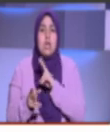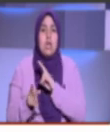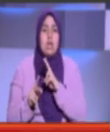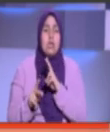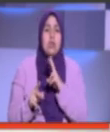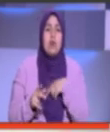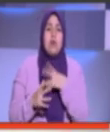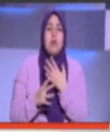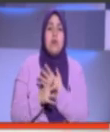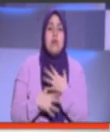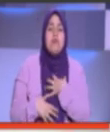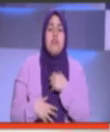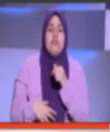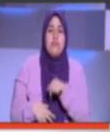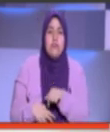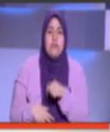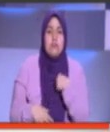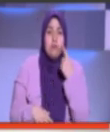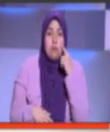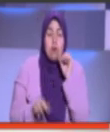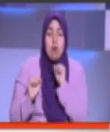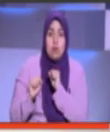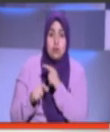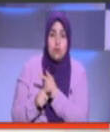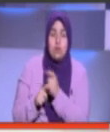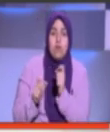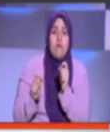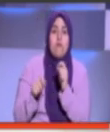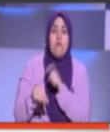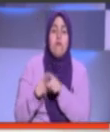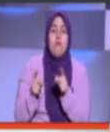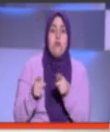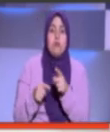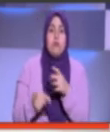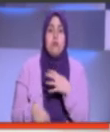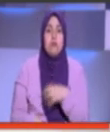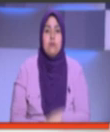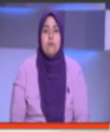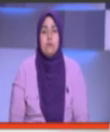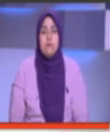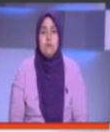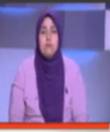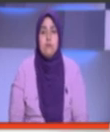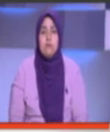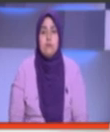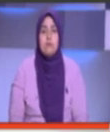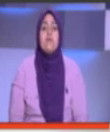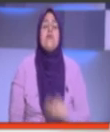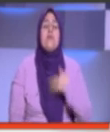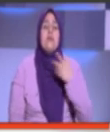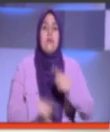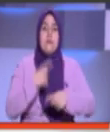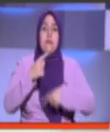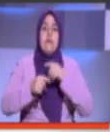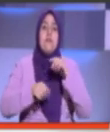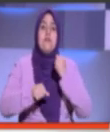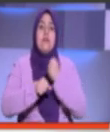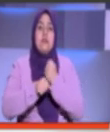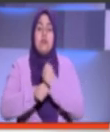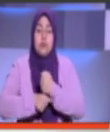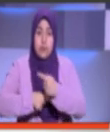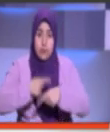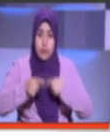له، خاصة أنه سيكون في فترة نقاهة. لكن الأهم أن هناك أيضا على الجهة الأخرى لكي